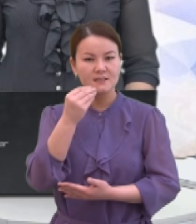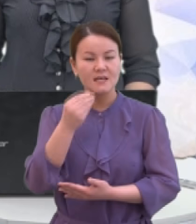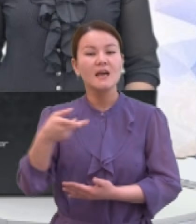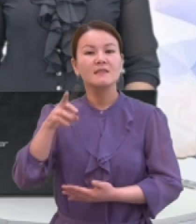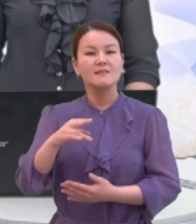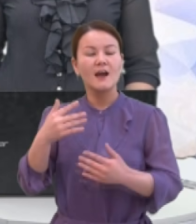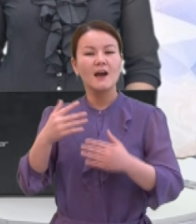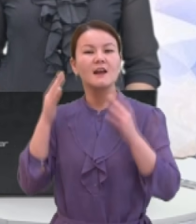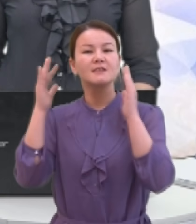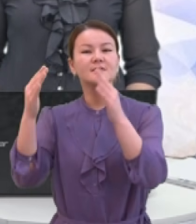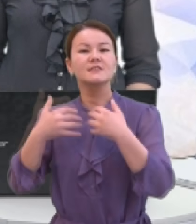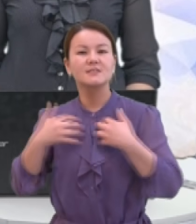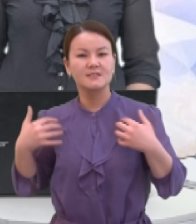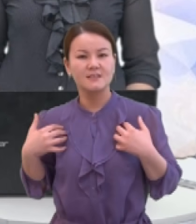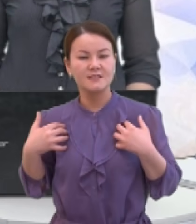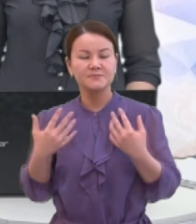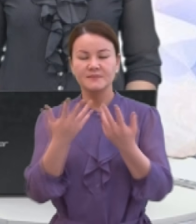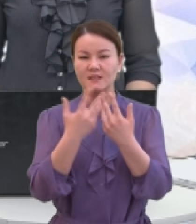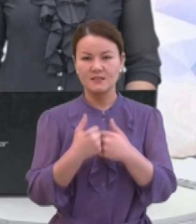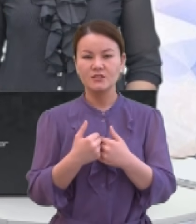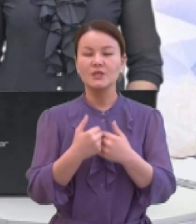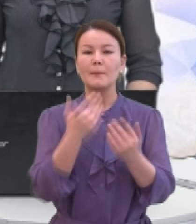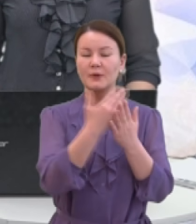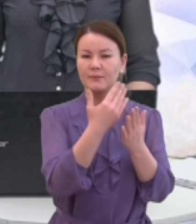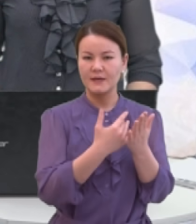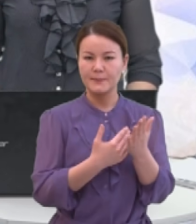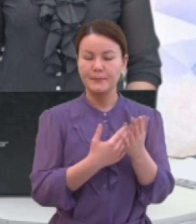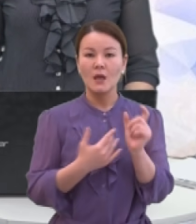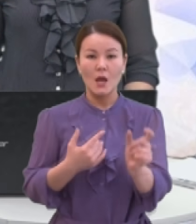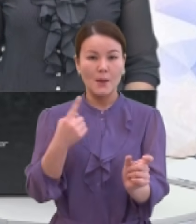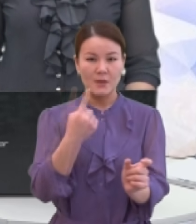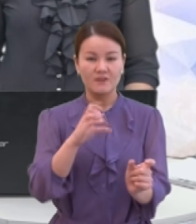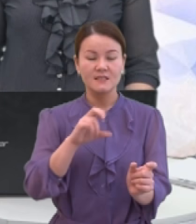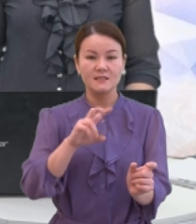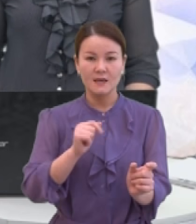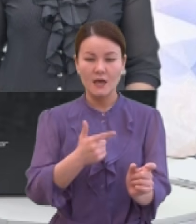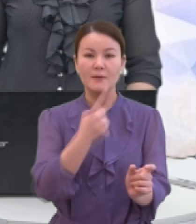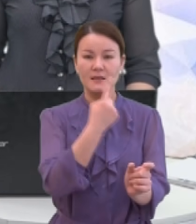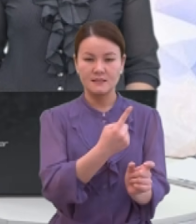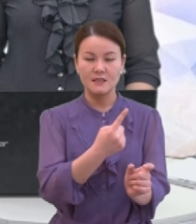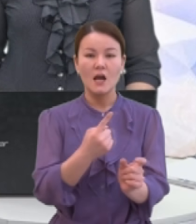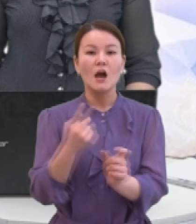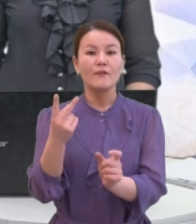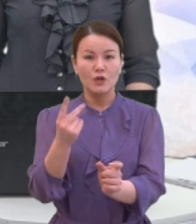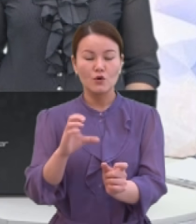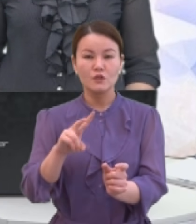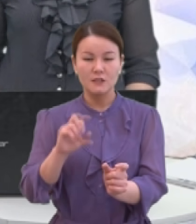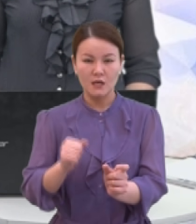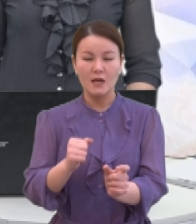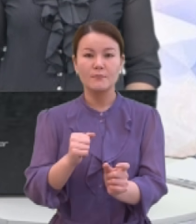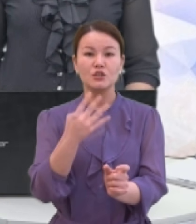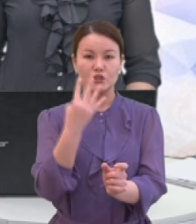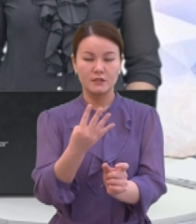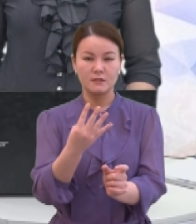жителей решим пример и первое слагаемое один второе слагаемое 4